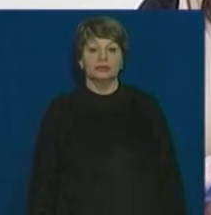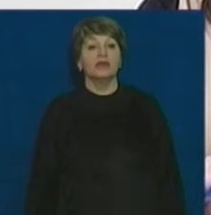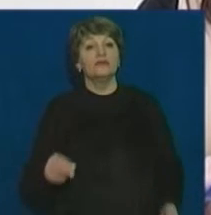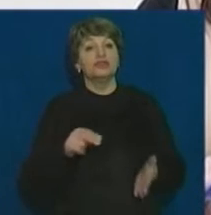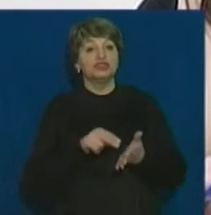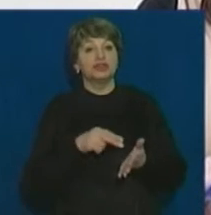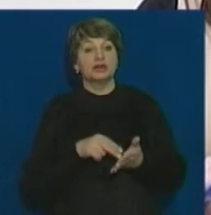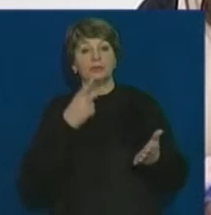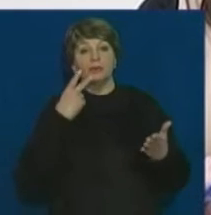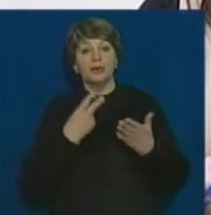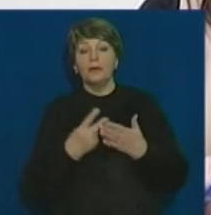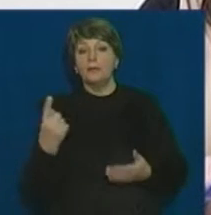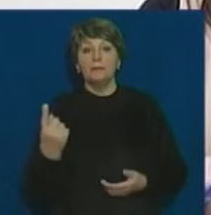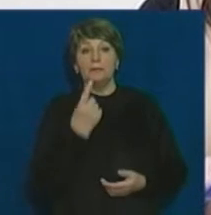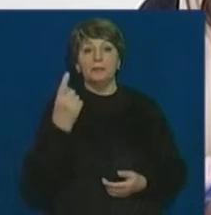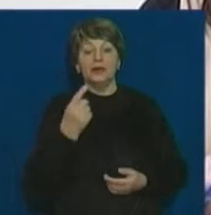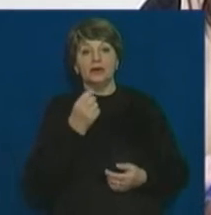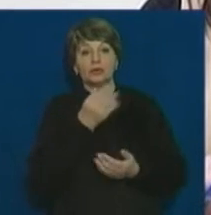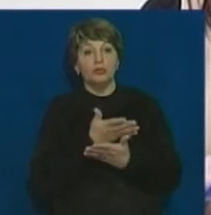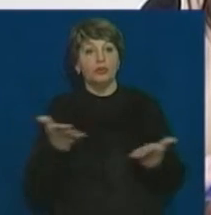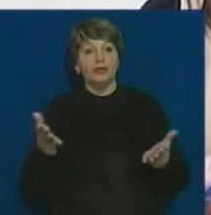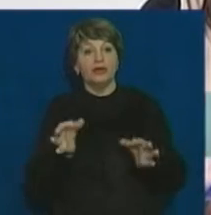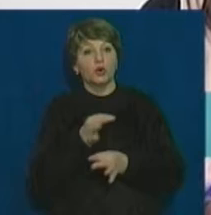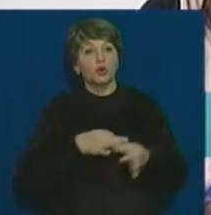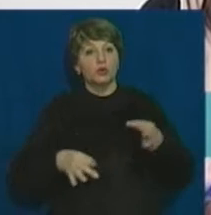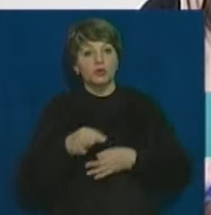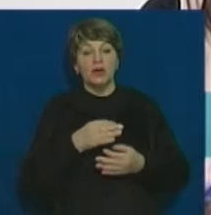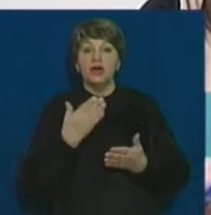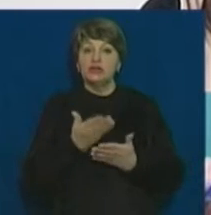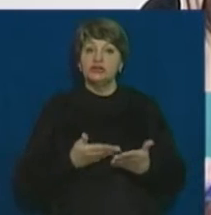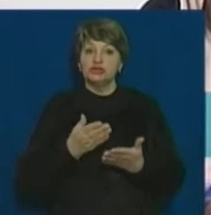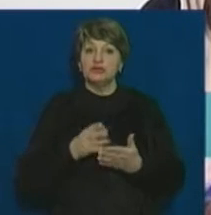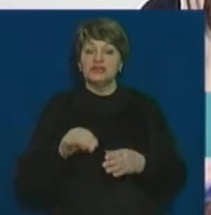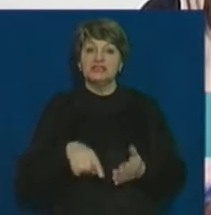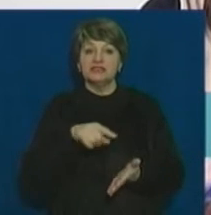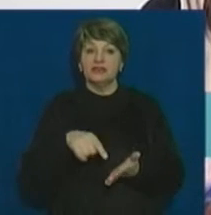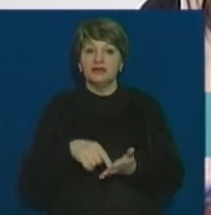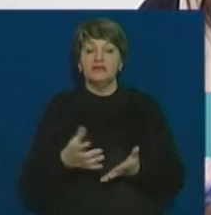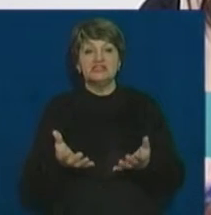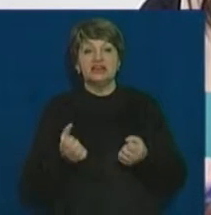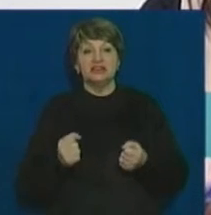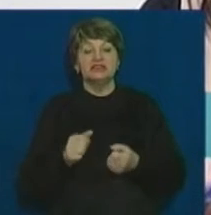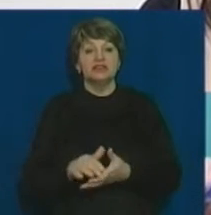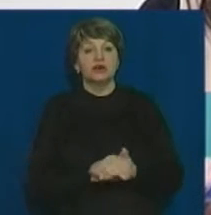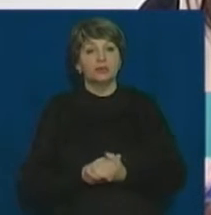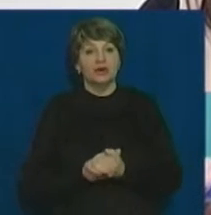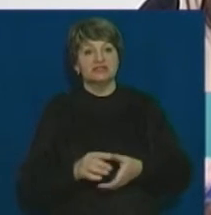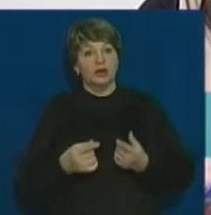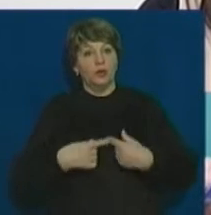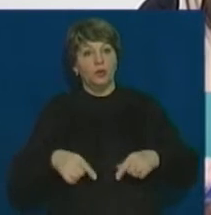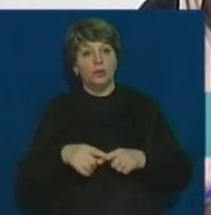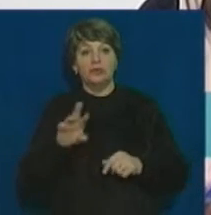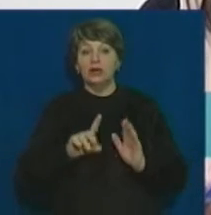У Черкасах презентували першу публічну консультацію. Радитись з містянами взялись громадські організації та влада. Для початку у